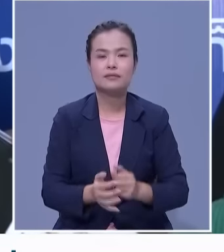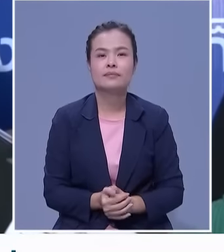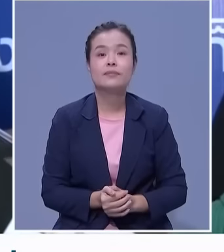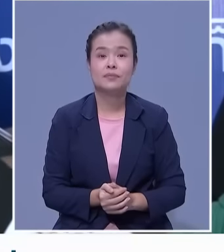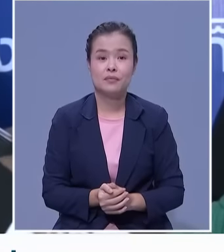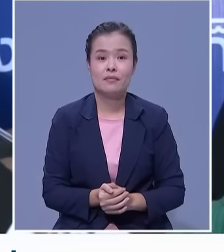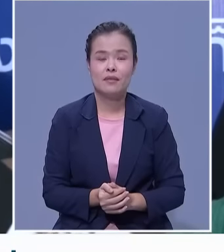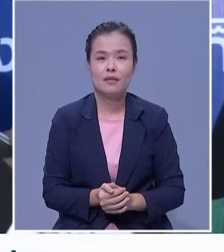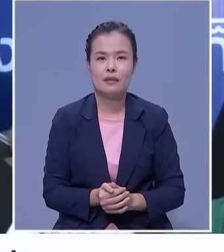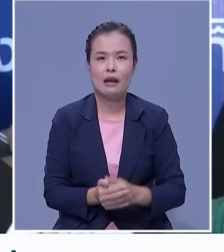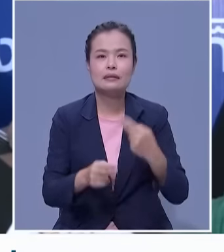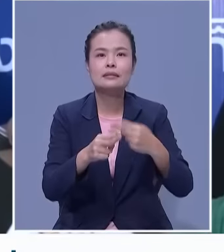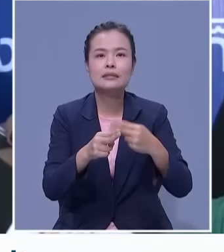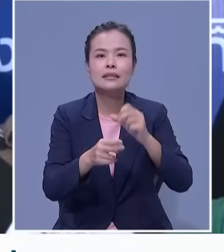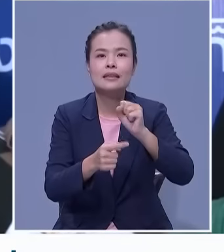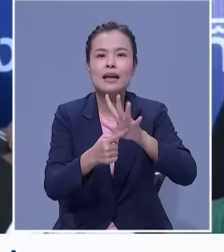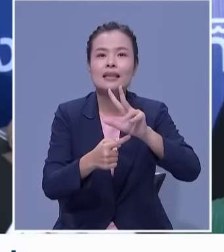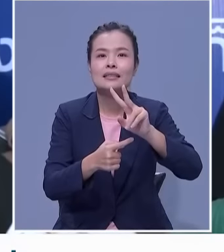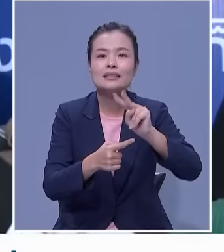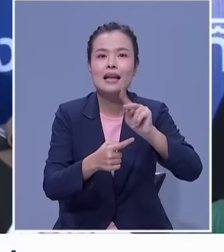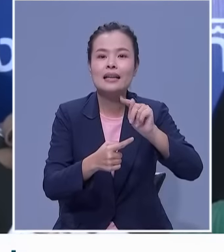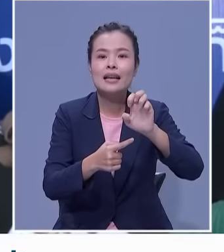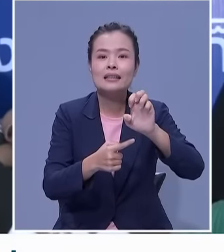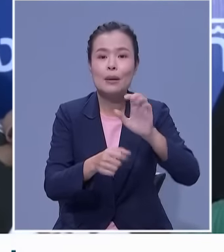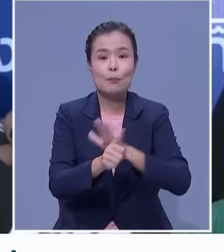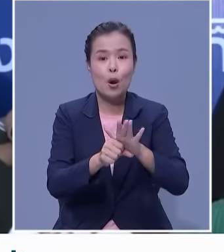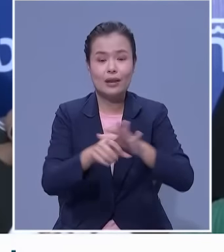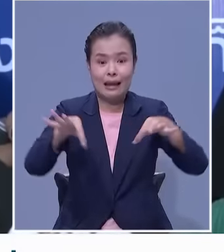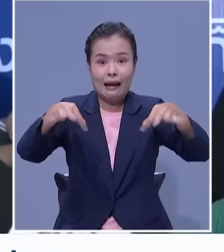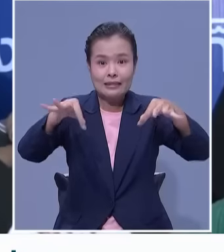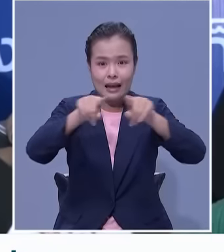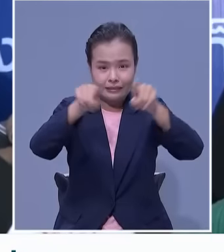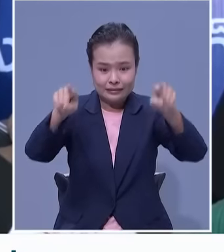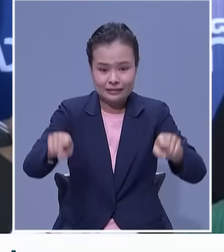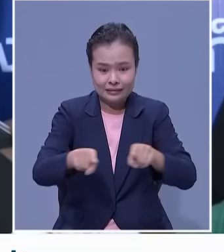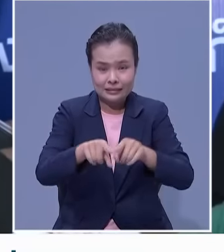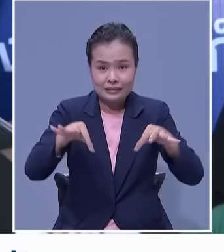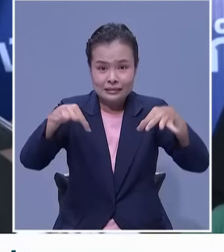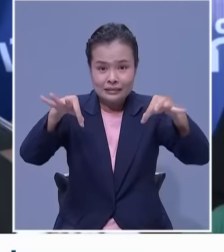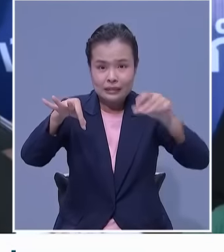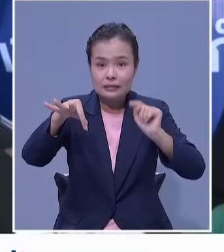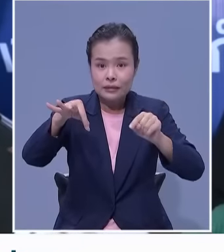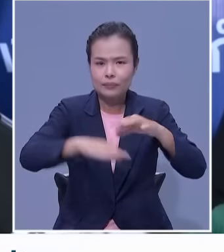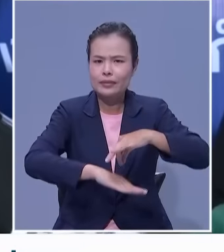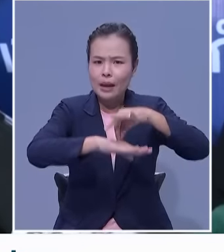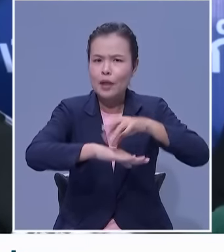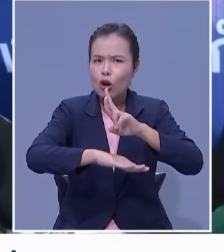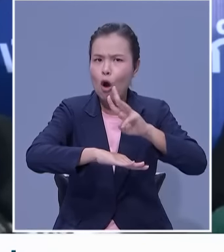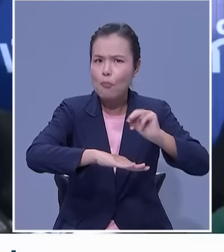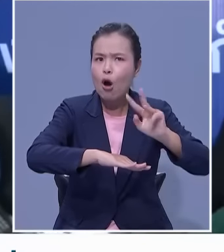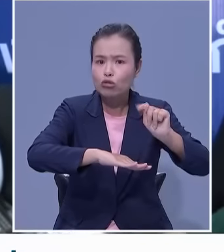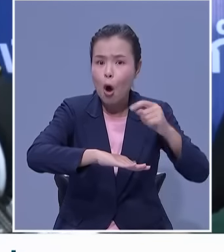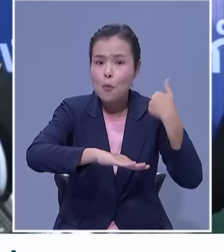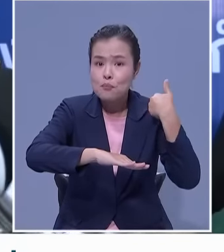ก็เป็นจังหวะเวลาที่มีชื่อคุณสันติโผล่ขึ้นมาจากบิ๊กป้อมเนี่ยแหละแล้วก็มีเอกสารใบนึงโผล่ขึ้นมาทันทีอ้างถึงตำแหน่งรัฐมนตรีราย